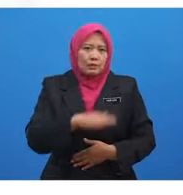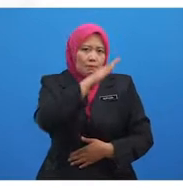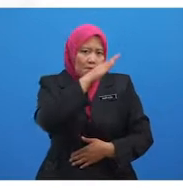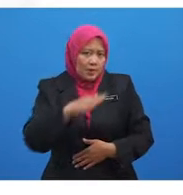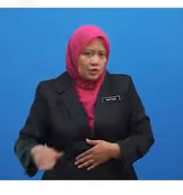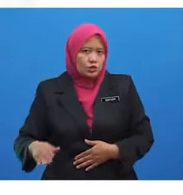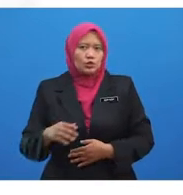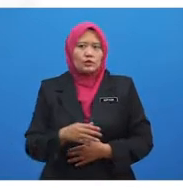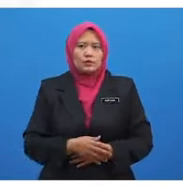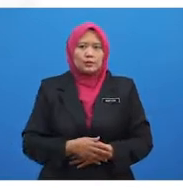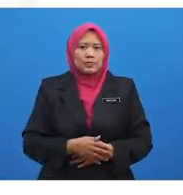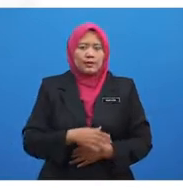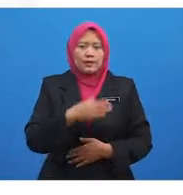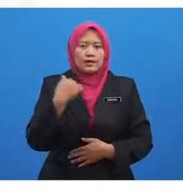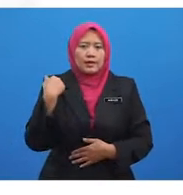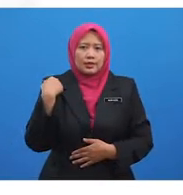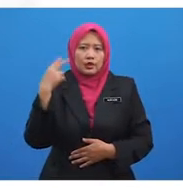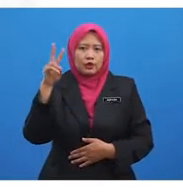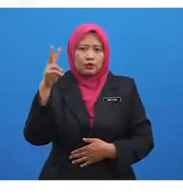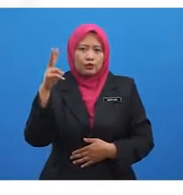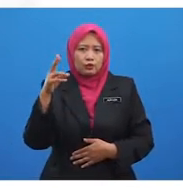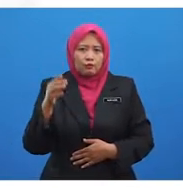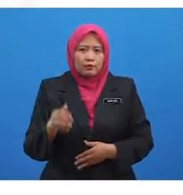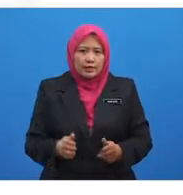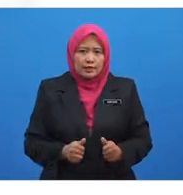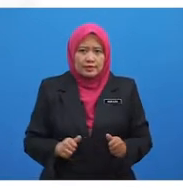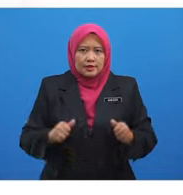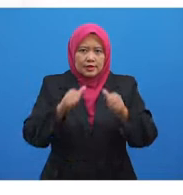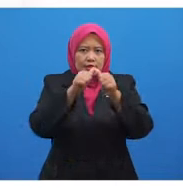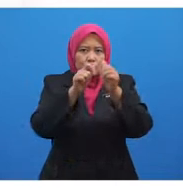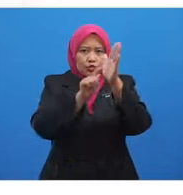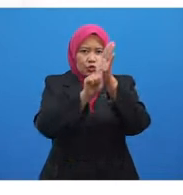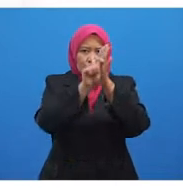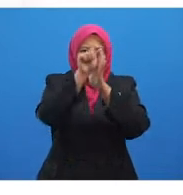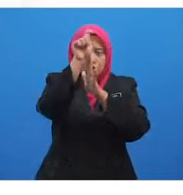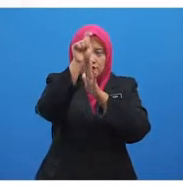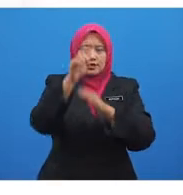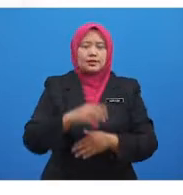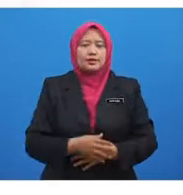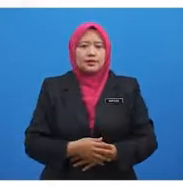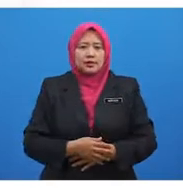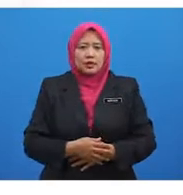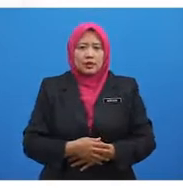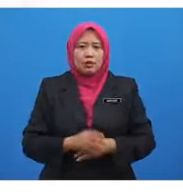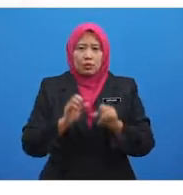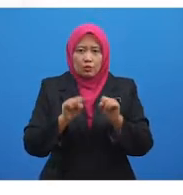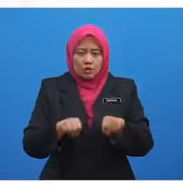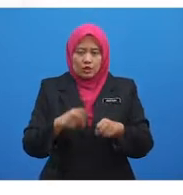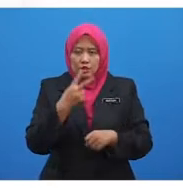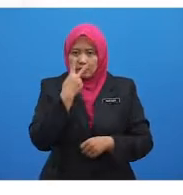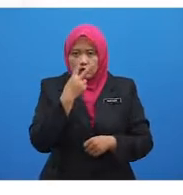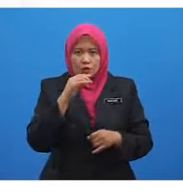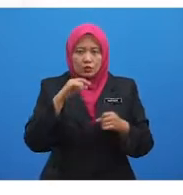sudut beserta dengan tiang panjang dan tiang tengah. Galang dan kasaunya pula sangat kukuh